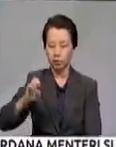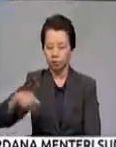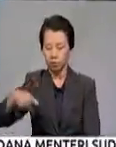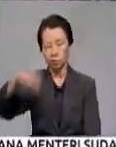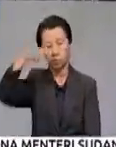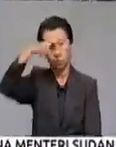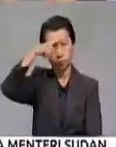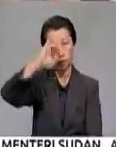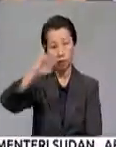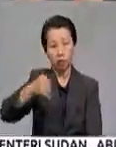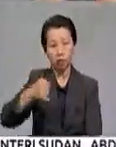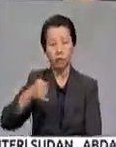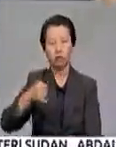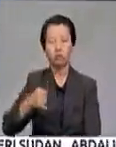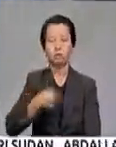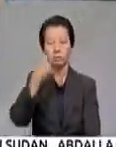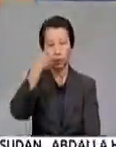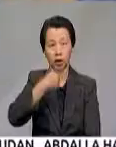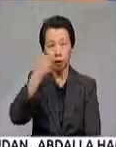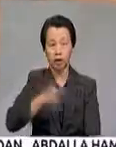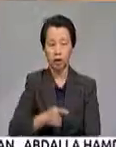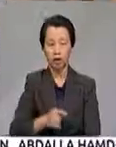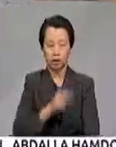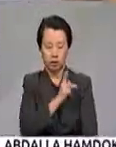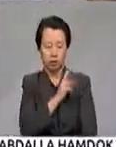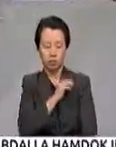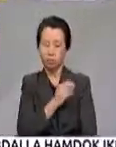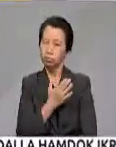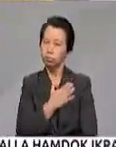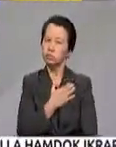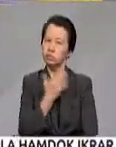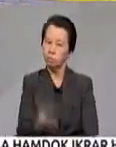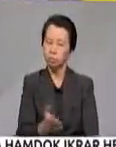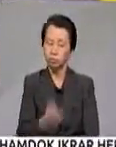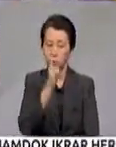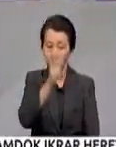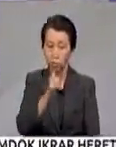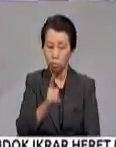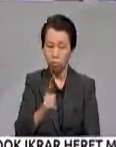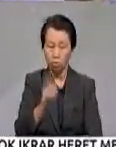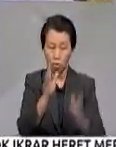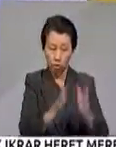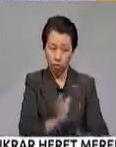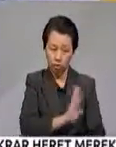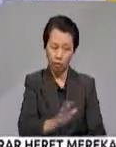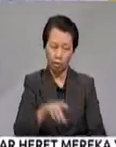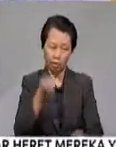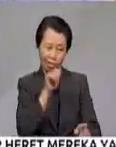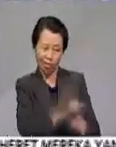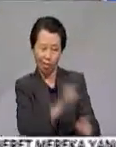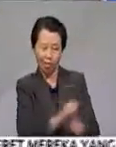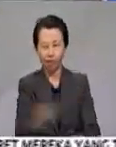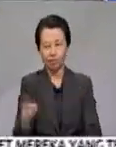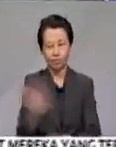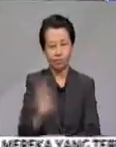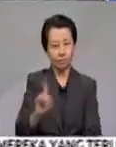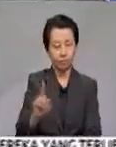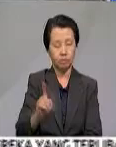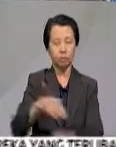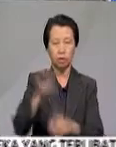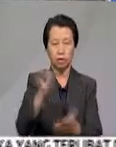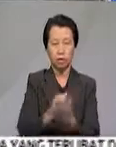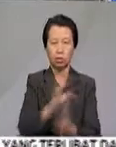Putrajaya, Rosli Ahmad berkata pihak kementerian komited memastikan pengguna tidak dipermainkan peniaga, lebih